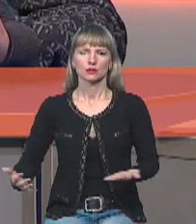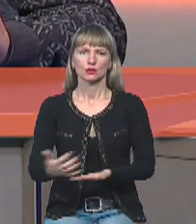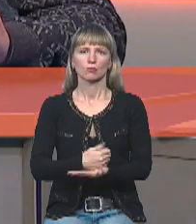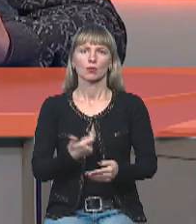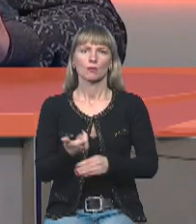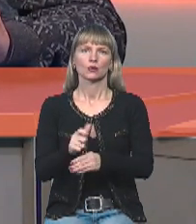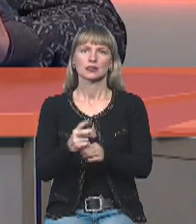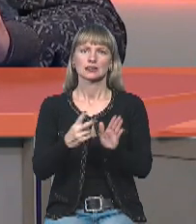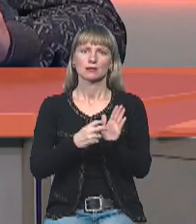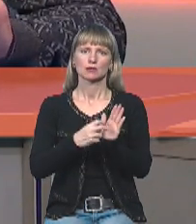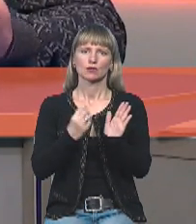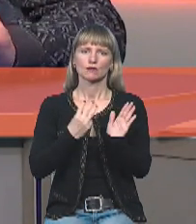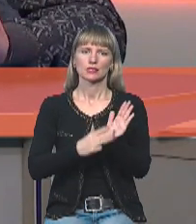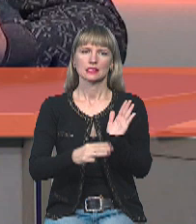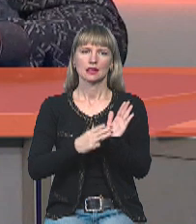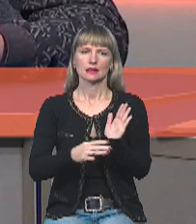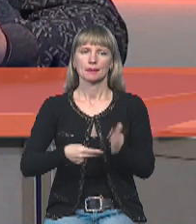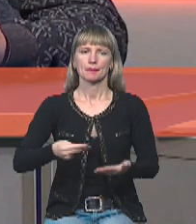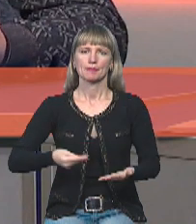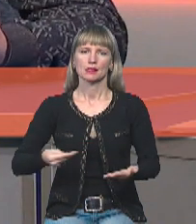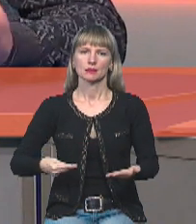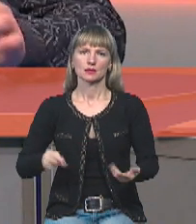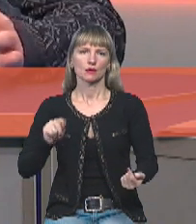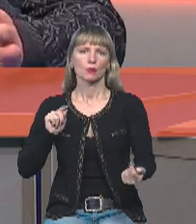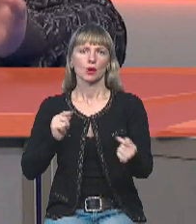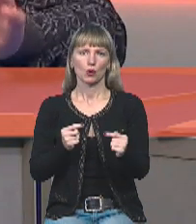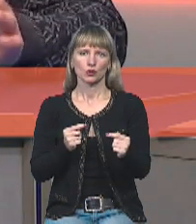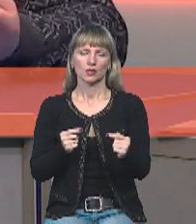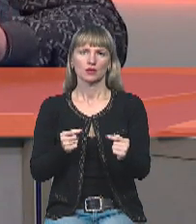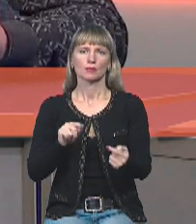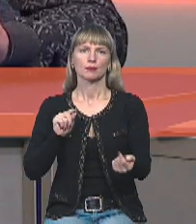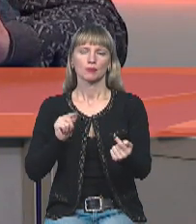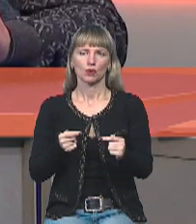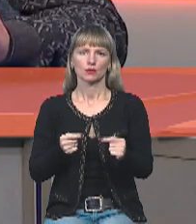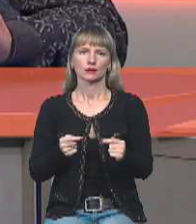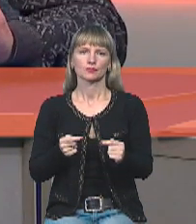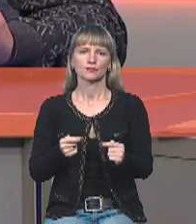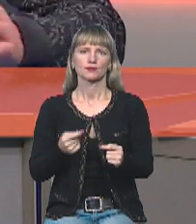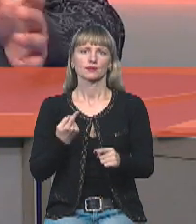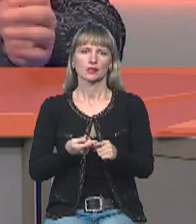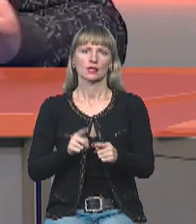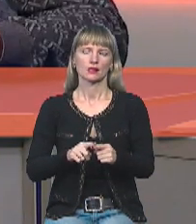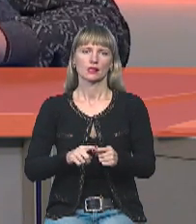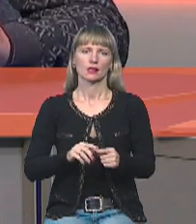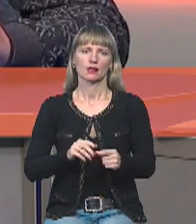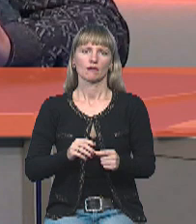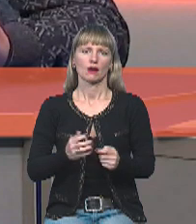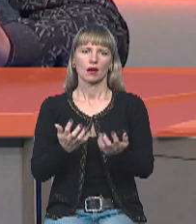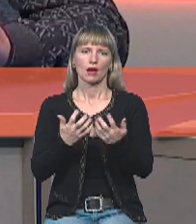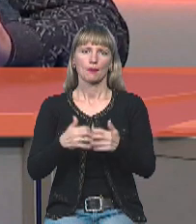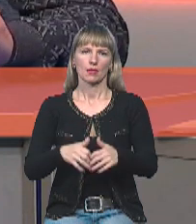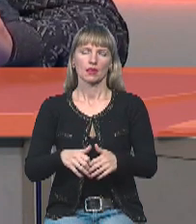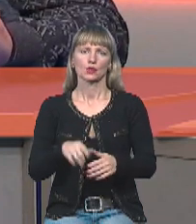понад 780 підписів. Угу. Проти. Проти. Угу. Проти Біляївського збагачувального комбінату. Ну, звичайно, люди